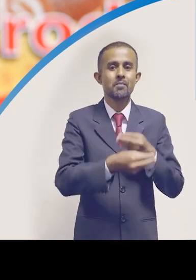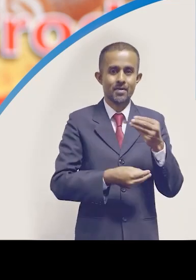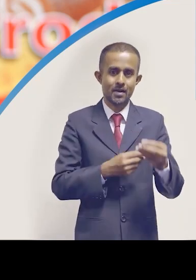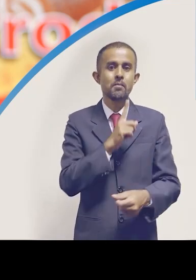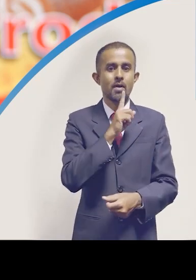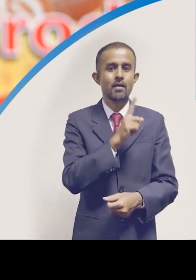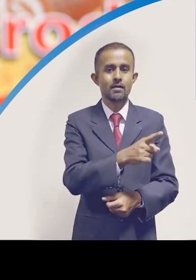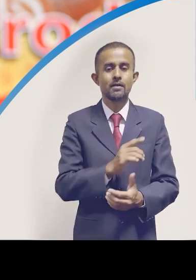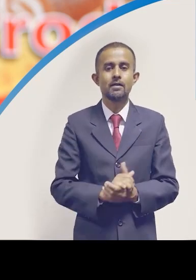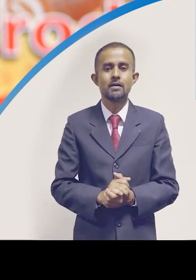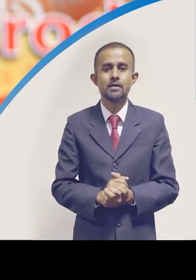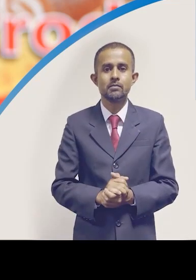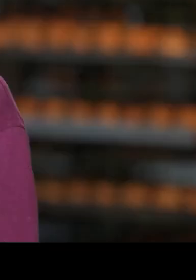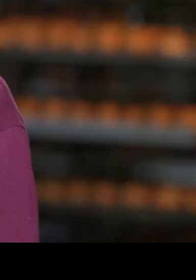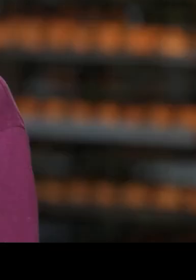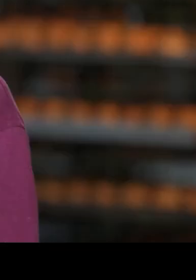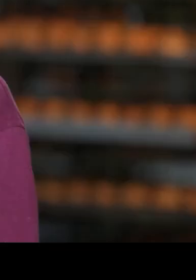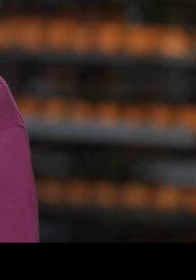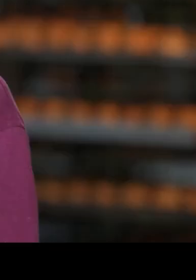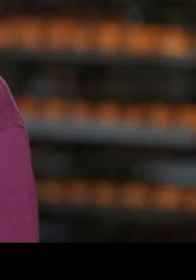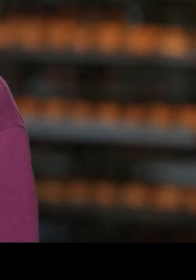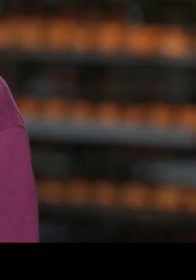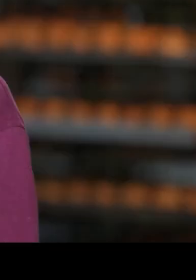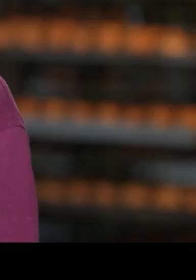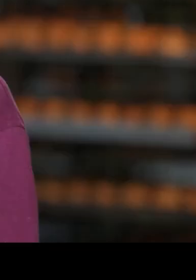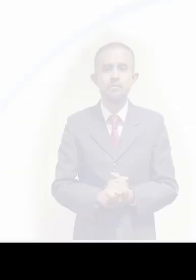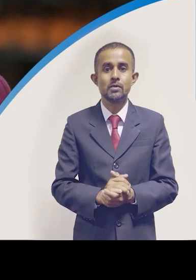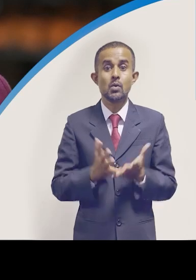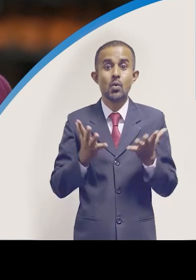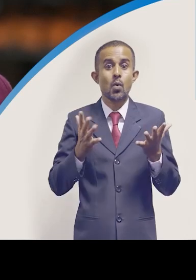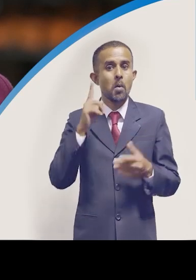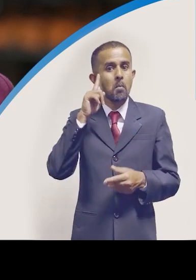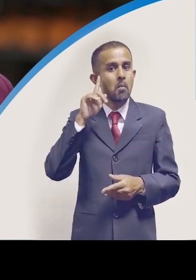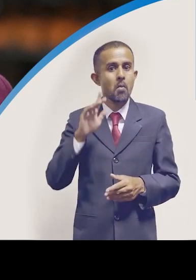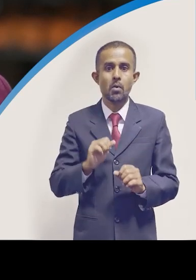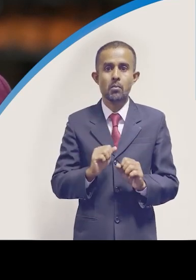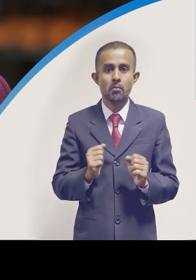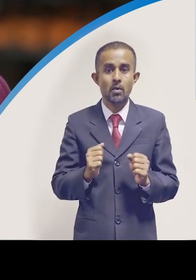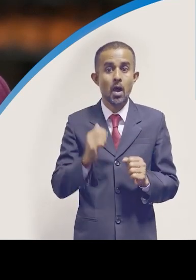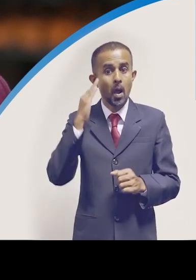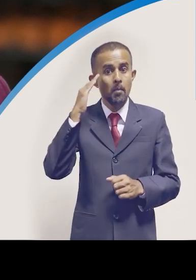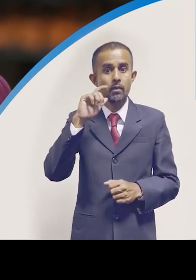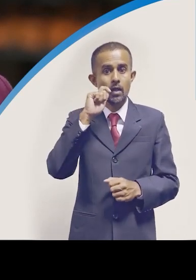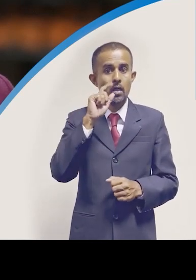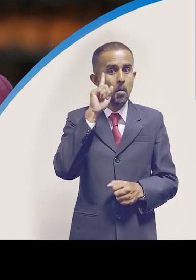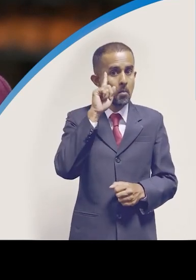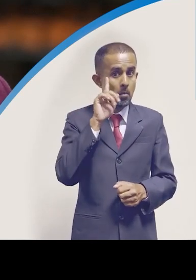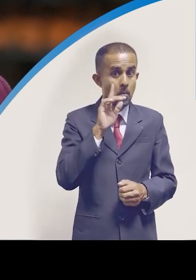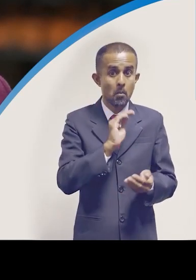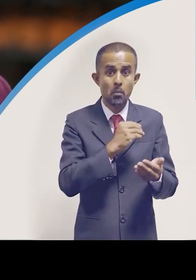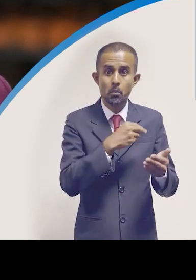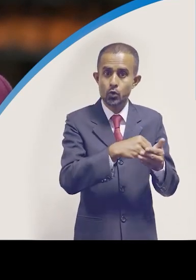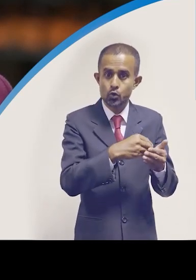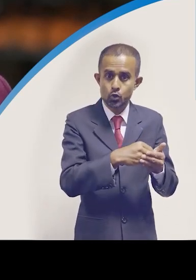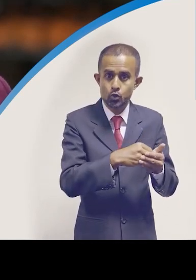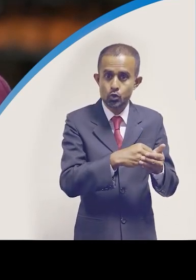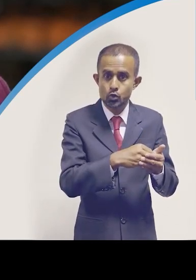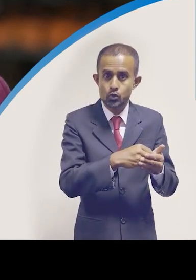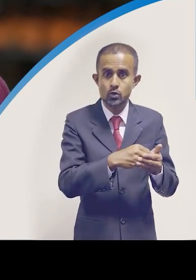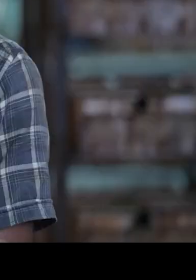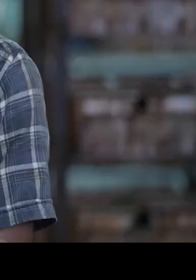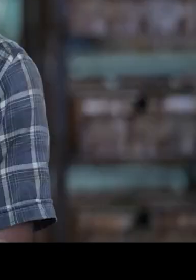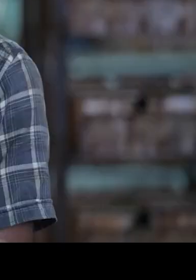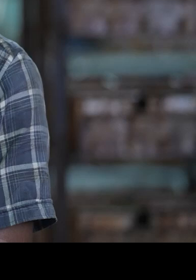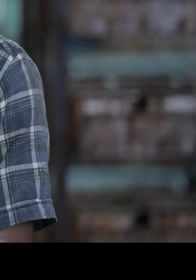කියලා තමයි අනිත් ආයතනවලට කියන්නේ. ඒ ඒ අජන්ත මහතා ලොකු සාම ලොකු බලාපොරොත්තු වෙන්නේ අම්මලා තාත්තලා බලාගෙන ඉන්න